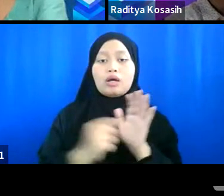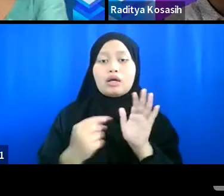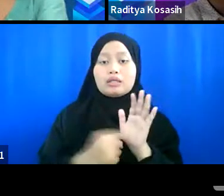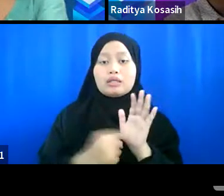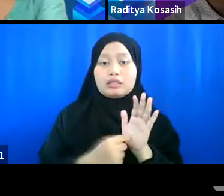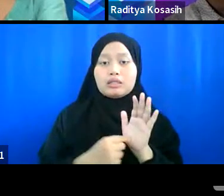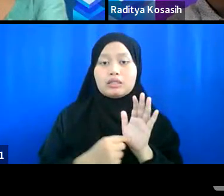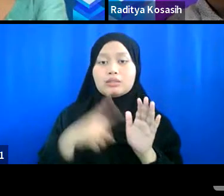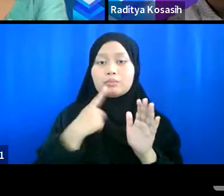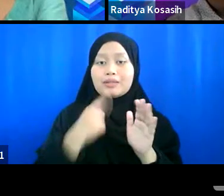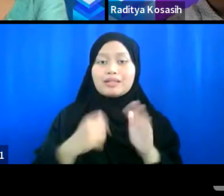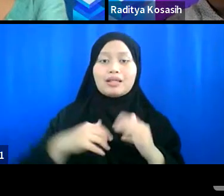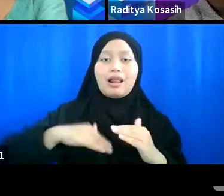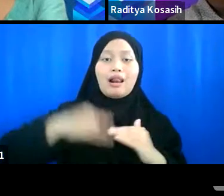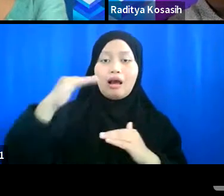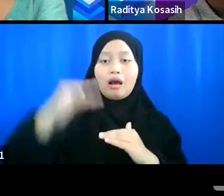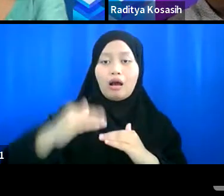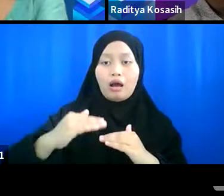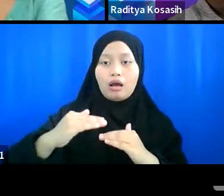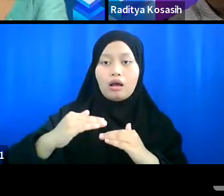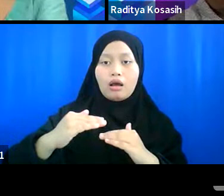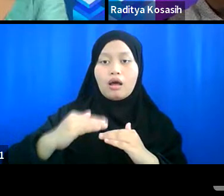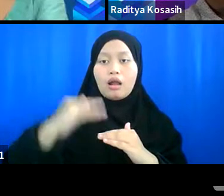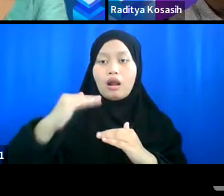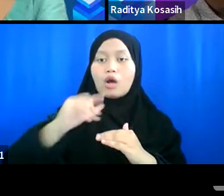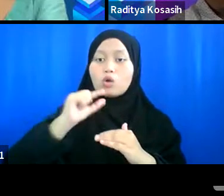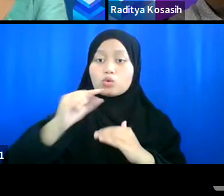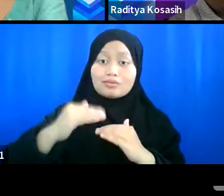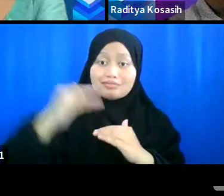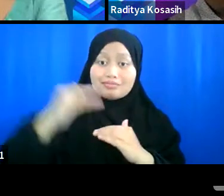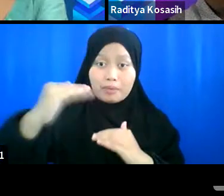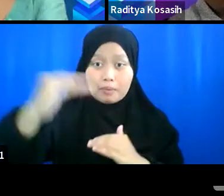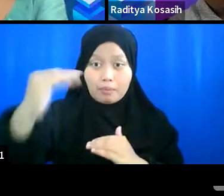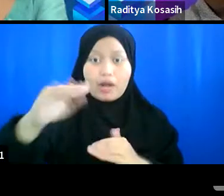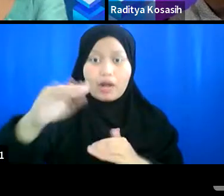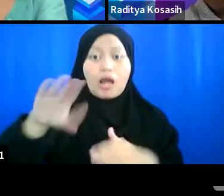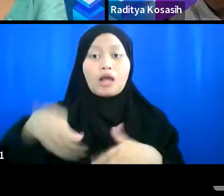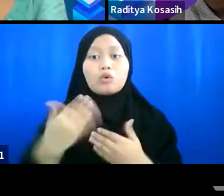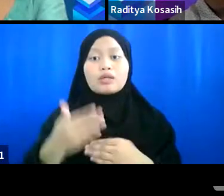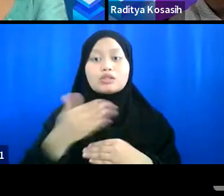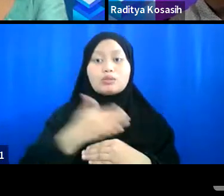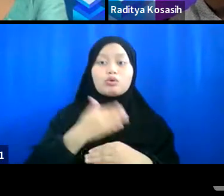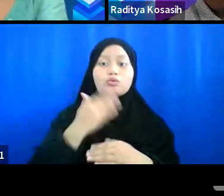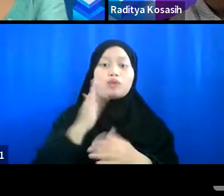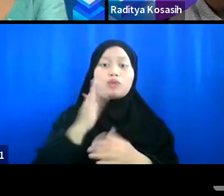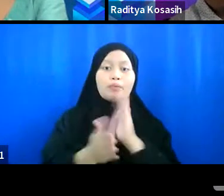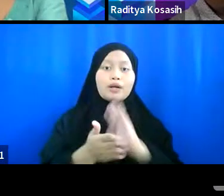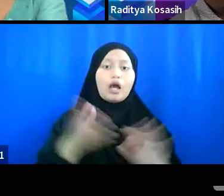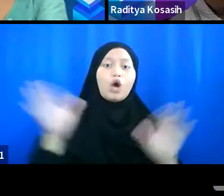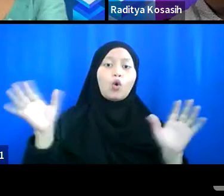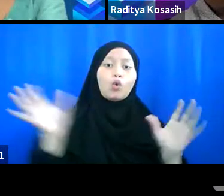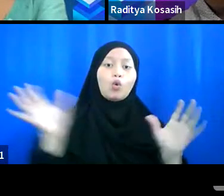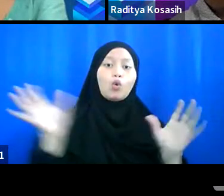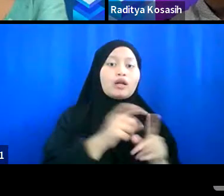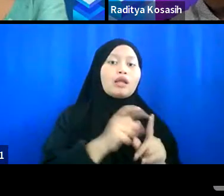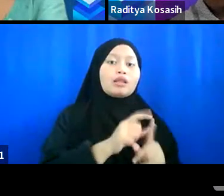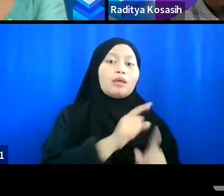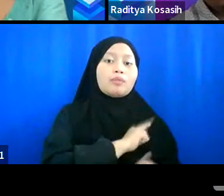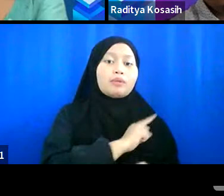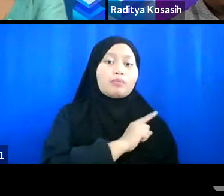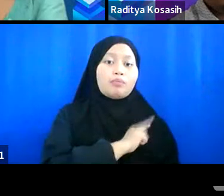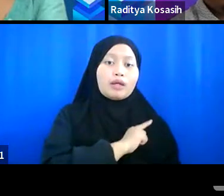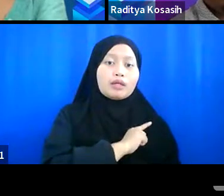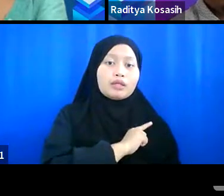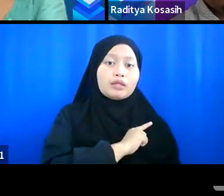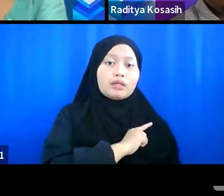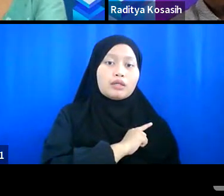marston baik untuk kedepannya maupun 03.00 Tengah mengumpulkan data pribadi tanpa label bisnis